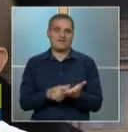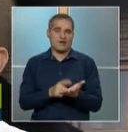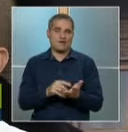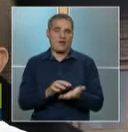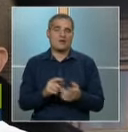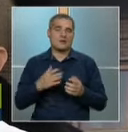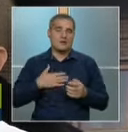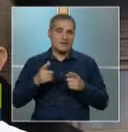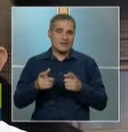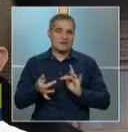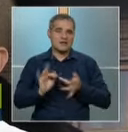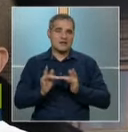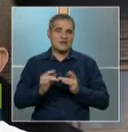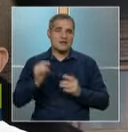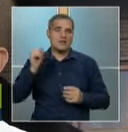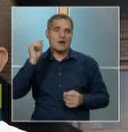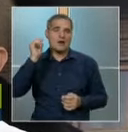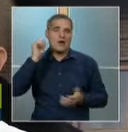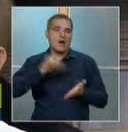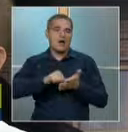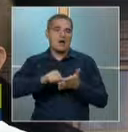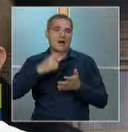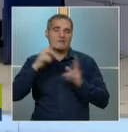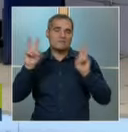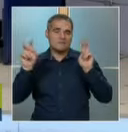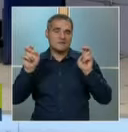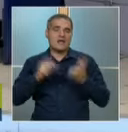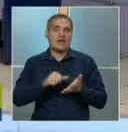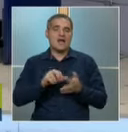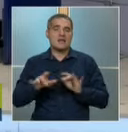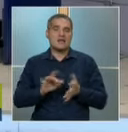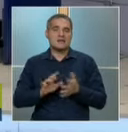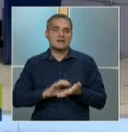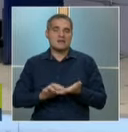технологиите, имат тази дигитална грамотност, за която говорим?